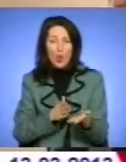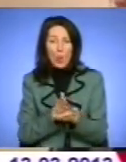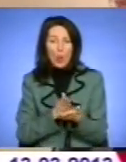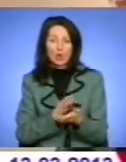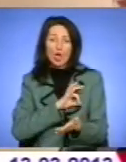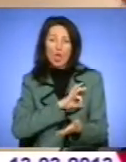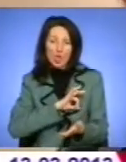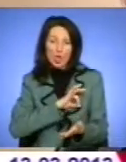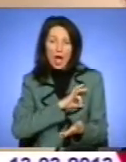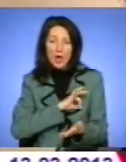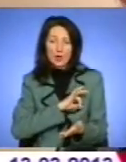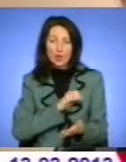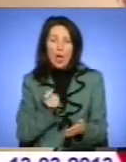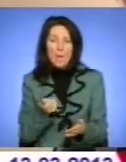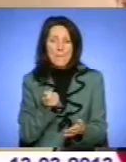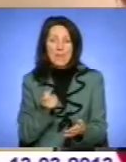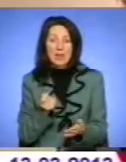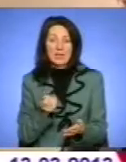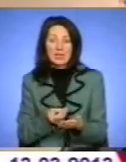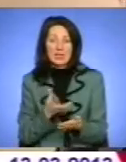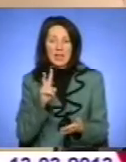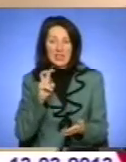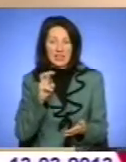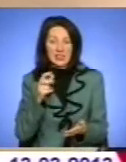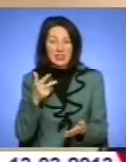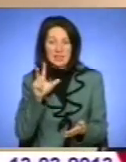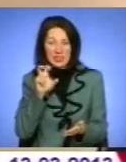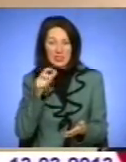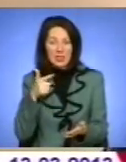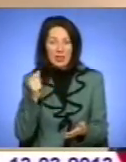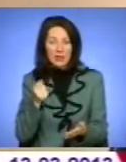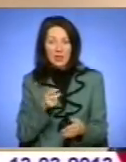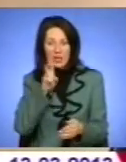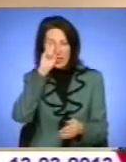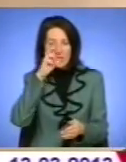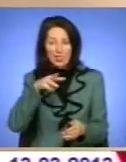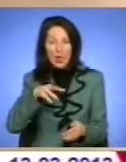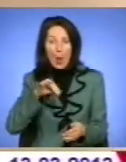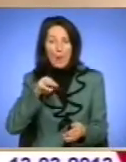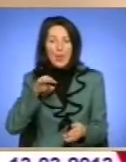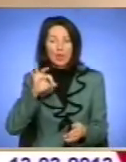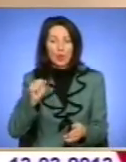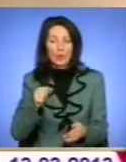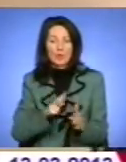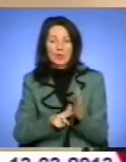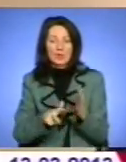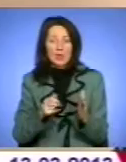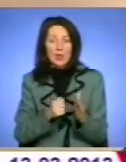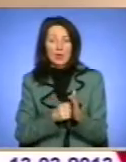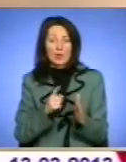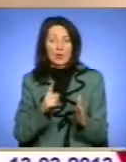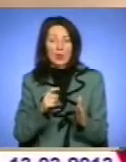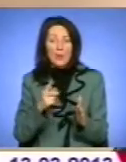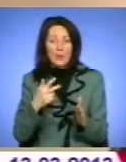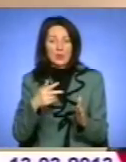нотаріуса, це мінімальна ціна десь 300 гривень, і державне мито від 85 до 850 гривень, в залежності